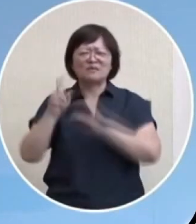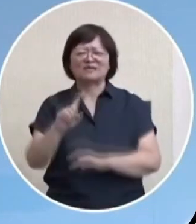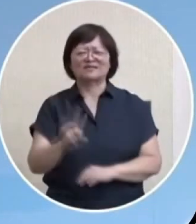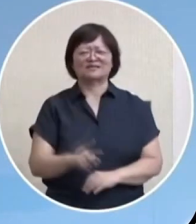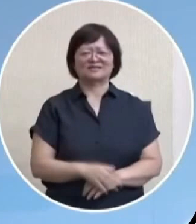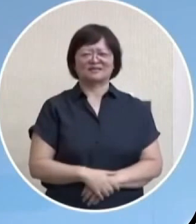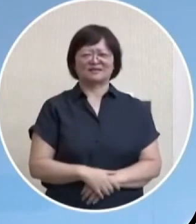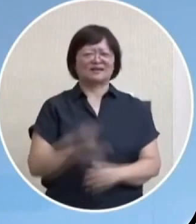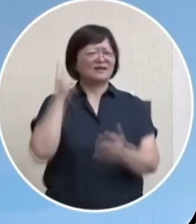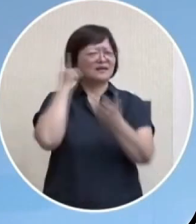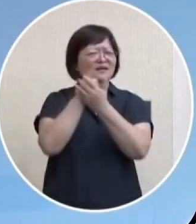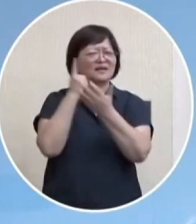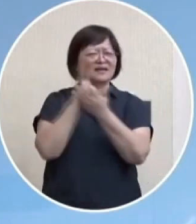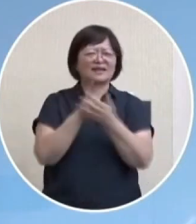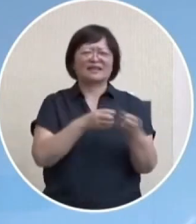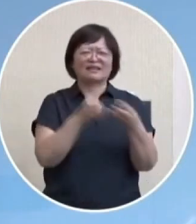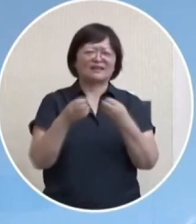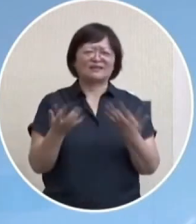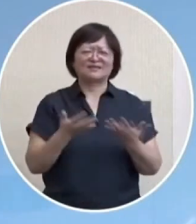有那么多的讨论，